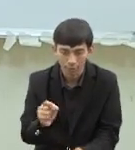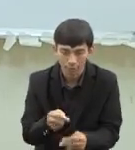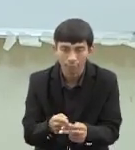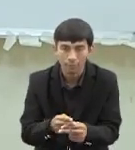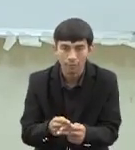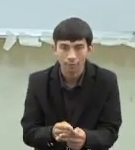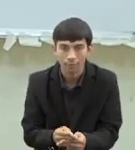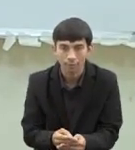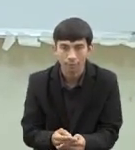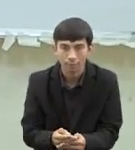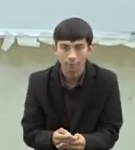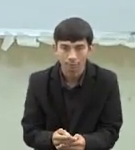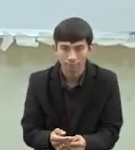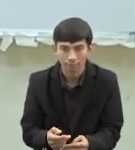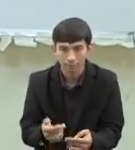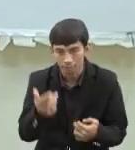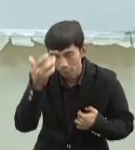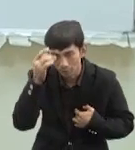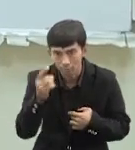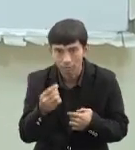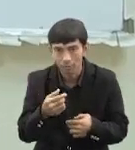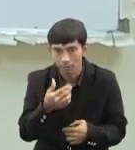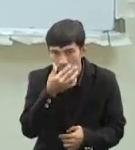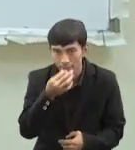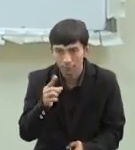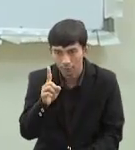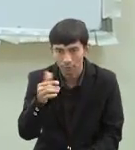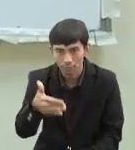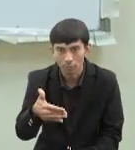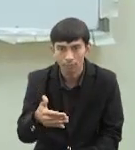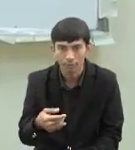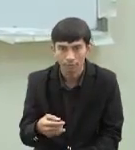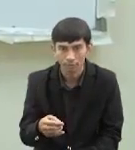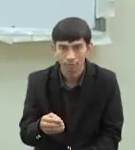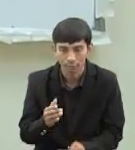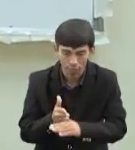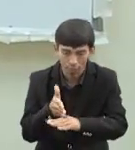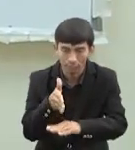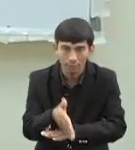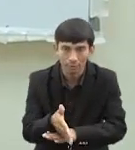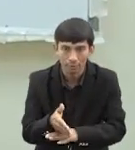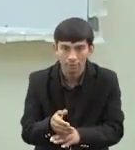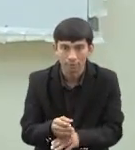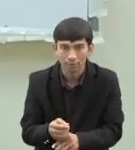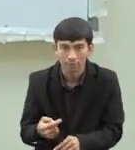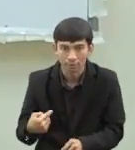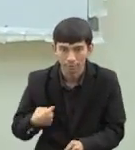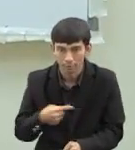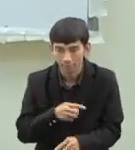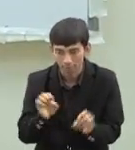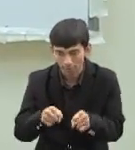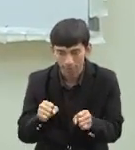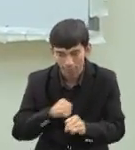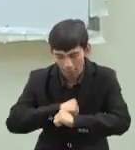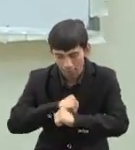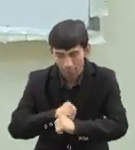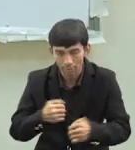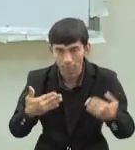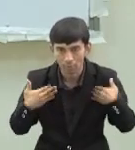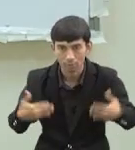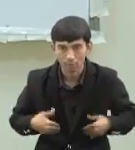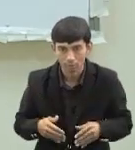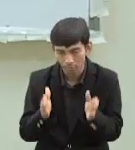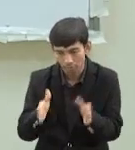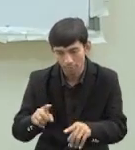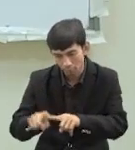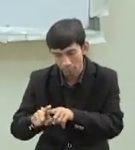chia chùm người chlòn con ai bà biết khá nhóm mà đưa cờ dương nè con á chà dương à ca bia khluôn ai nâng nè đợt tới